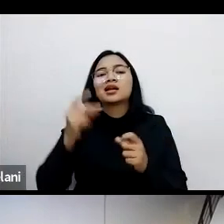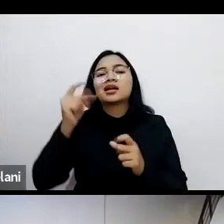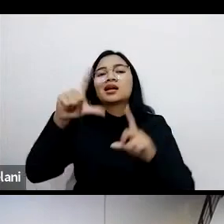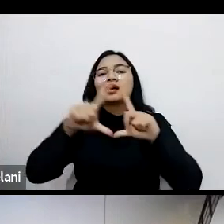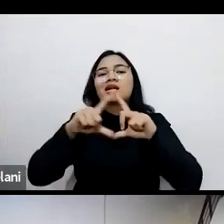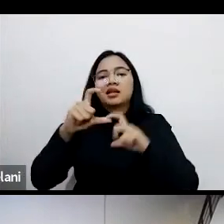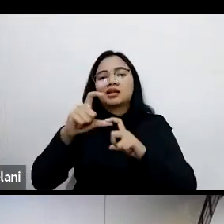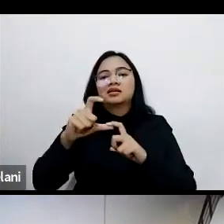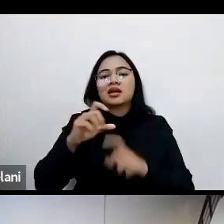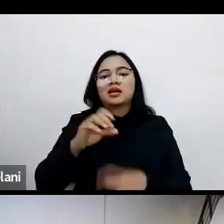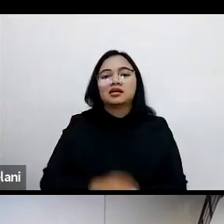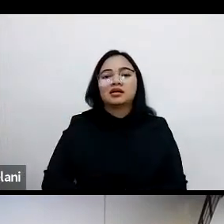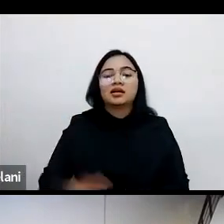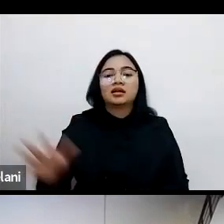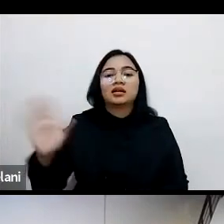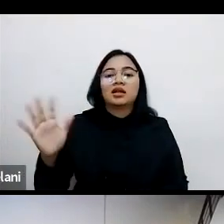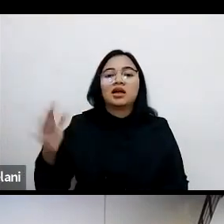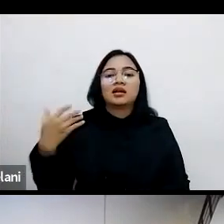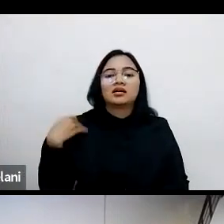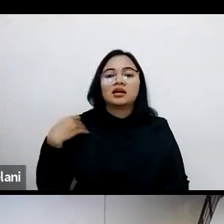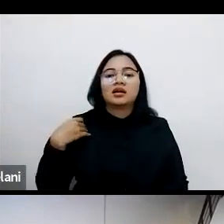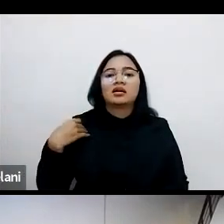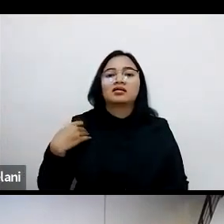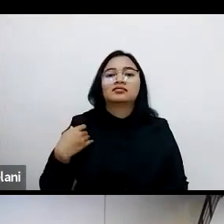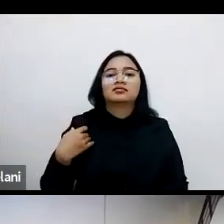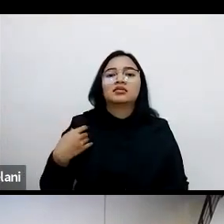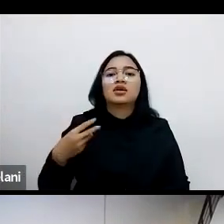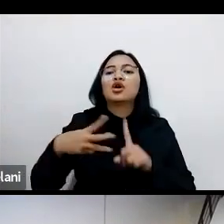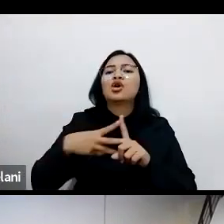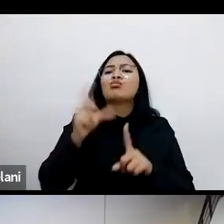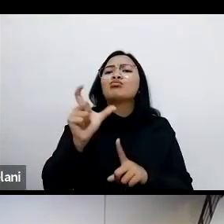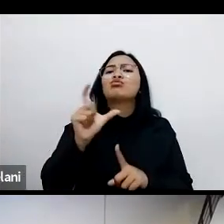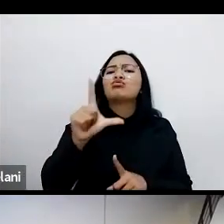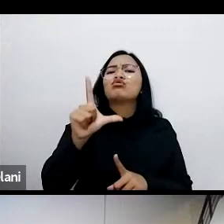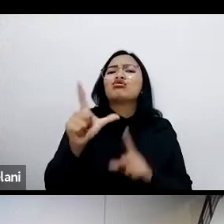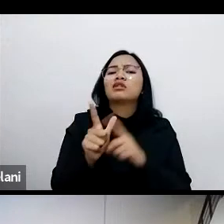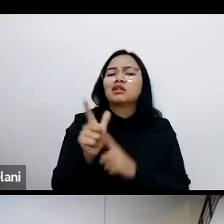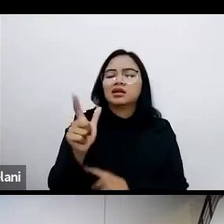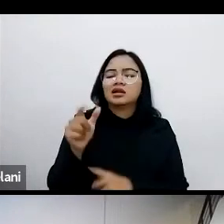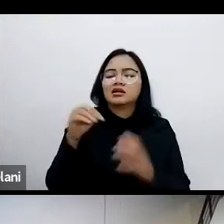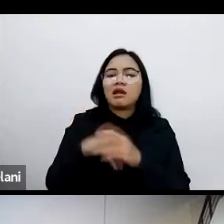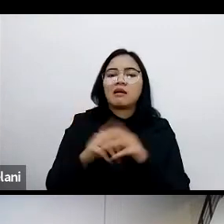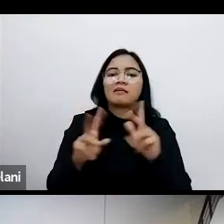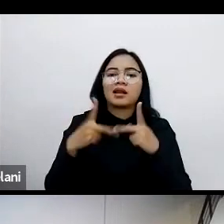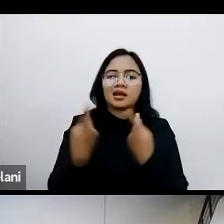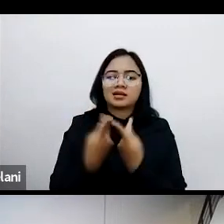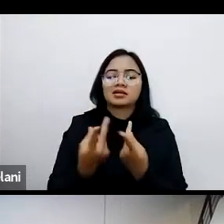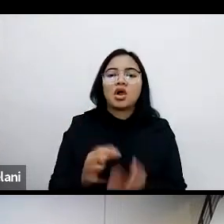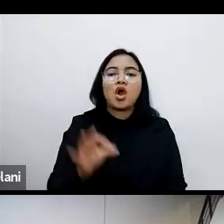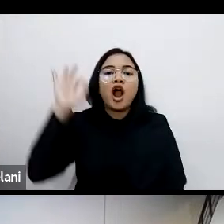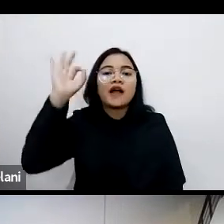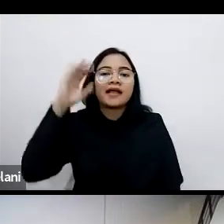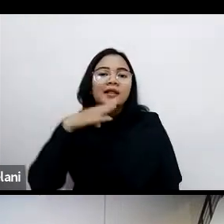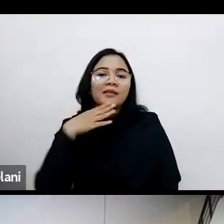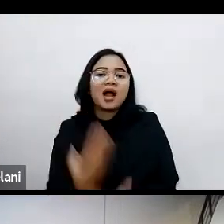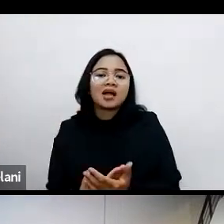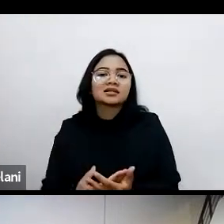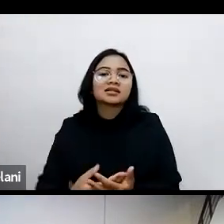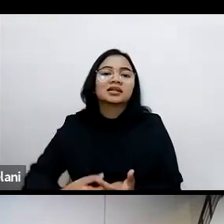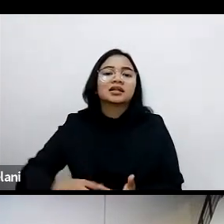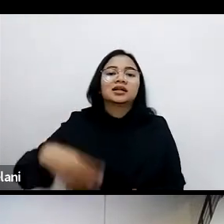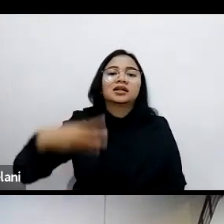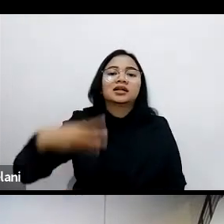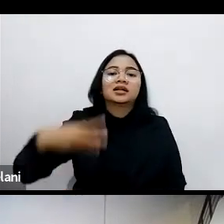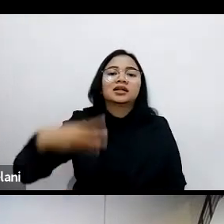kelas, seperti itu. Terima kasih. Baik, Kak El, terima kasih. Selanjutnya saya akan ke Mbak